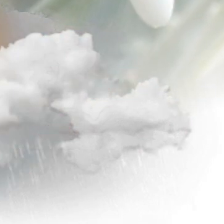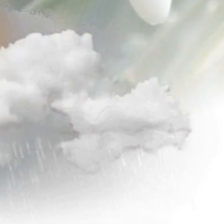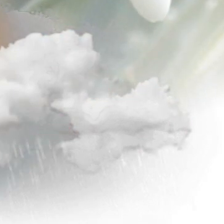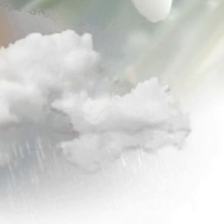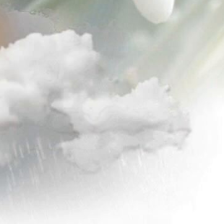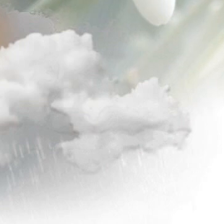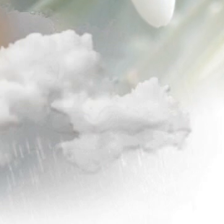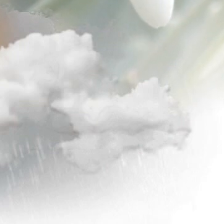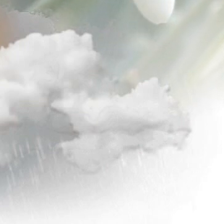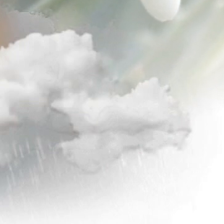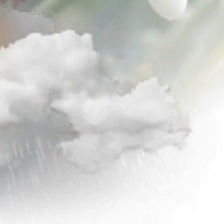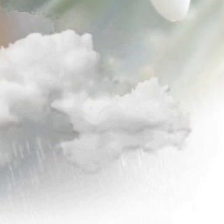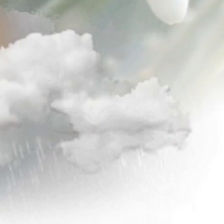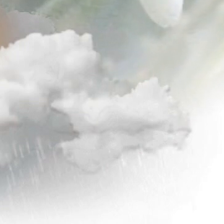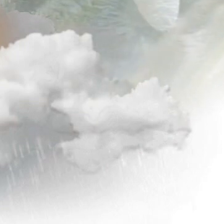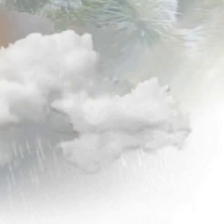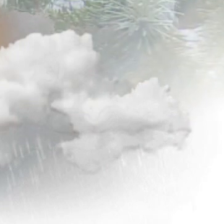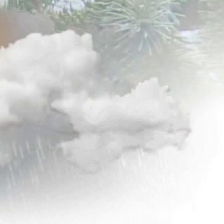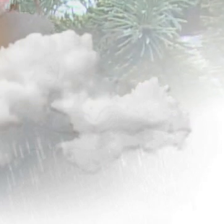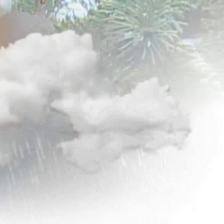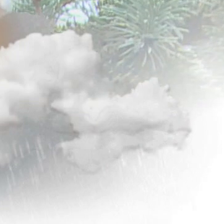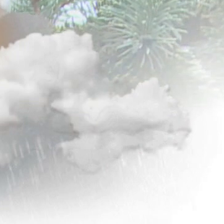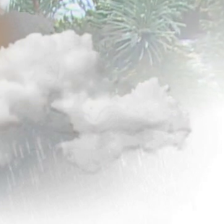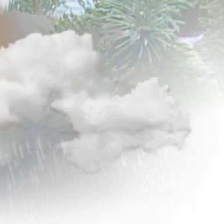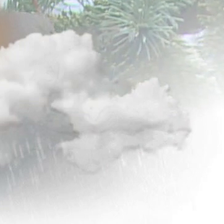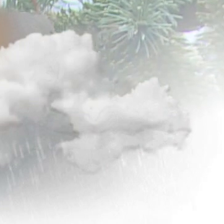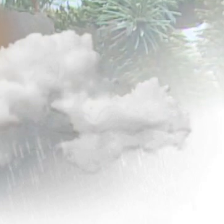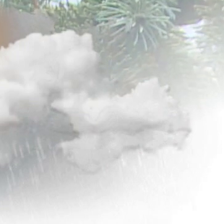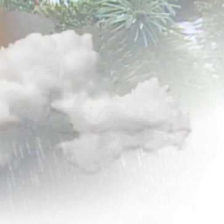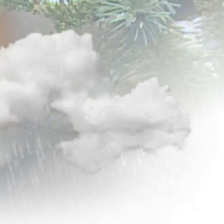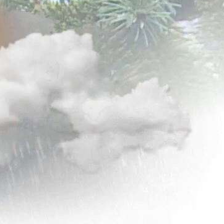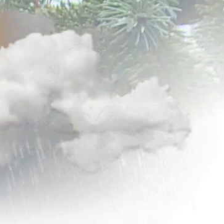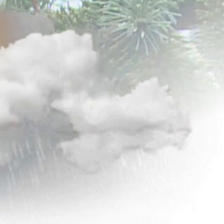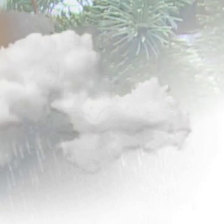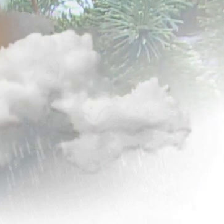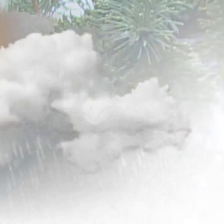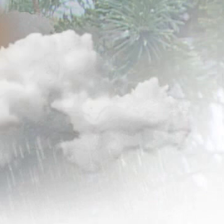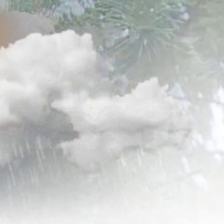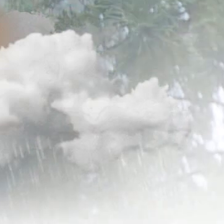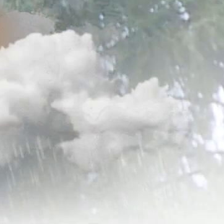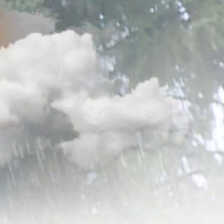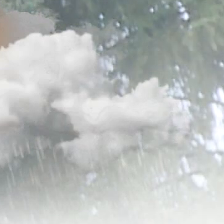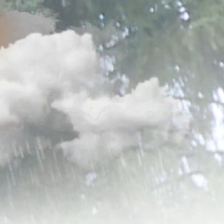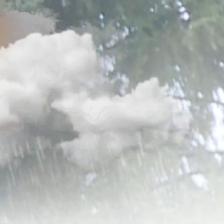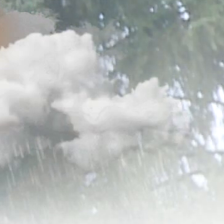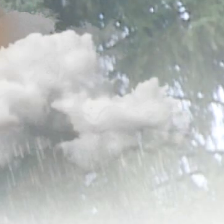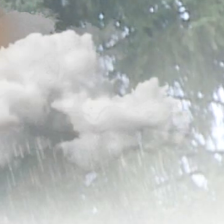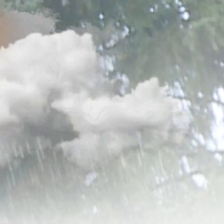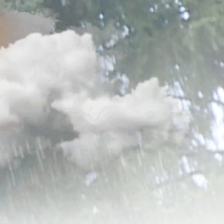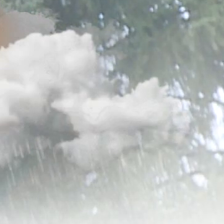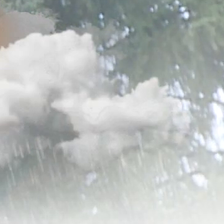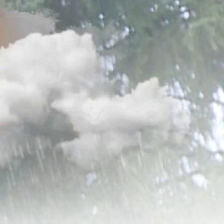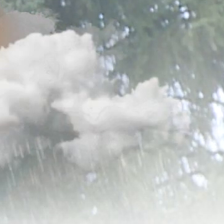градусов тепла раніцай, до плюс 25 днем и до плюс 17 вечером. Воблачно,